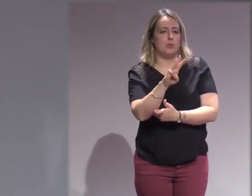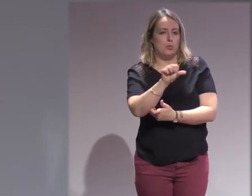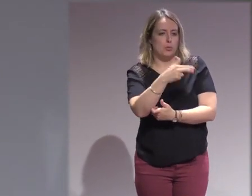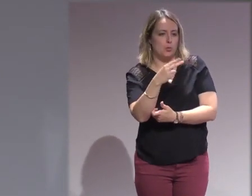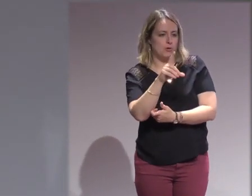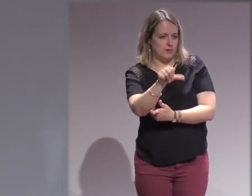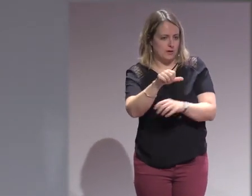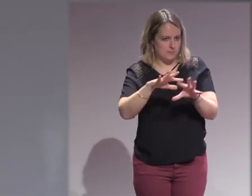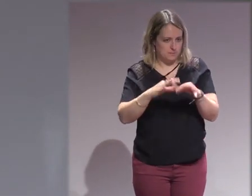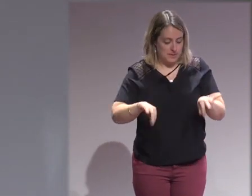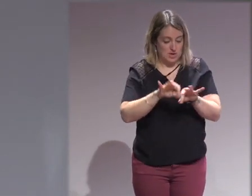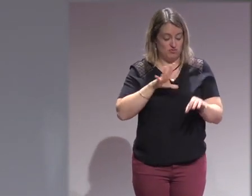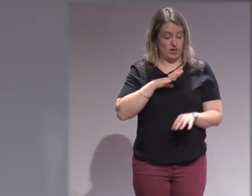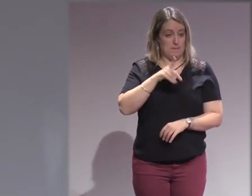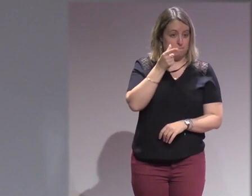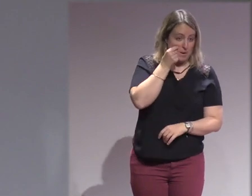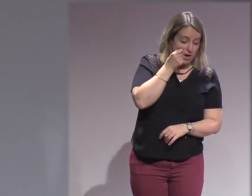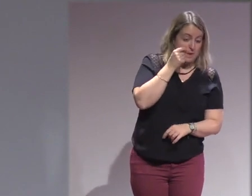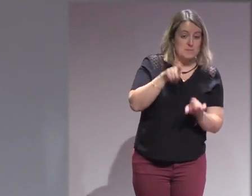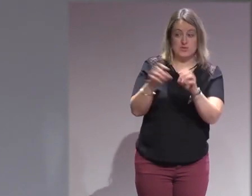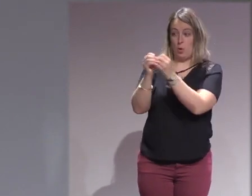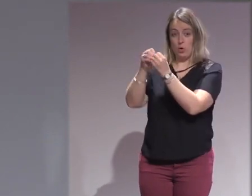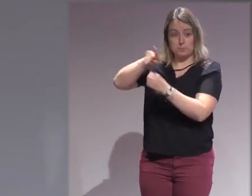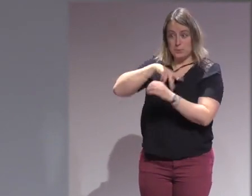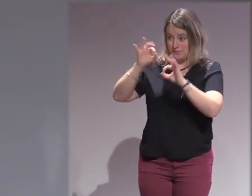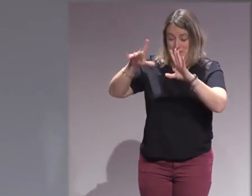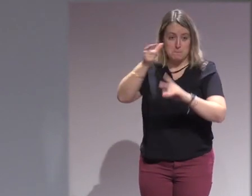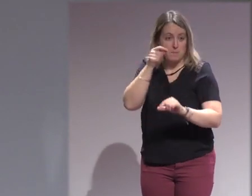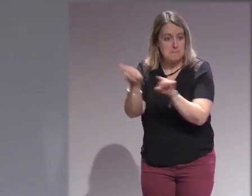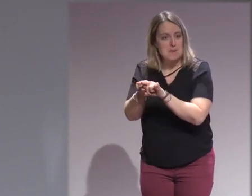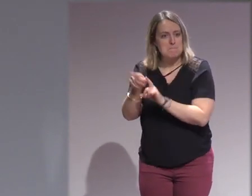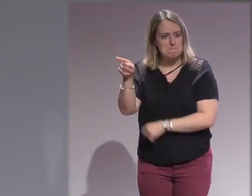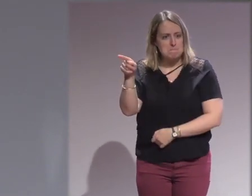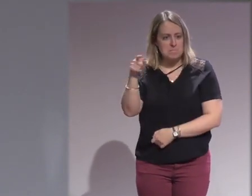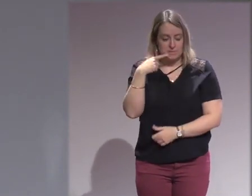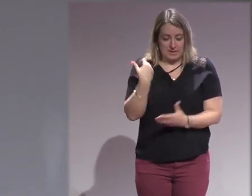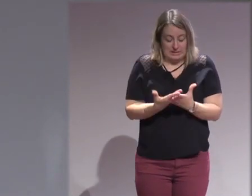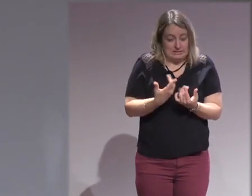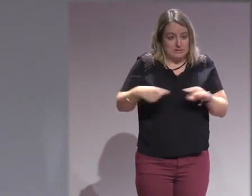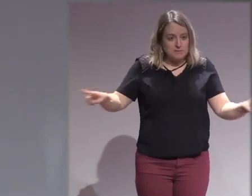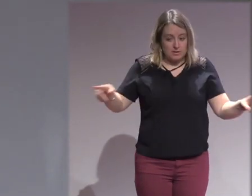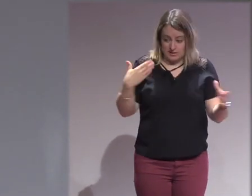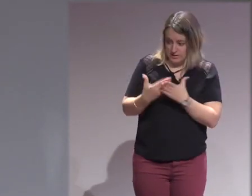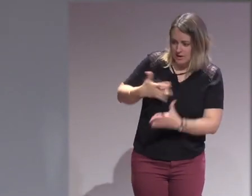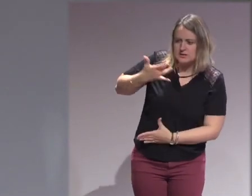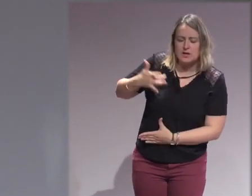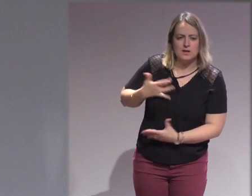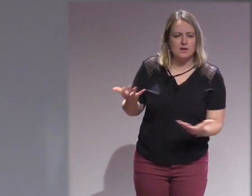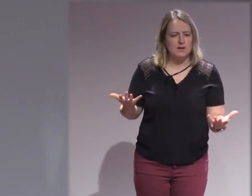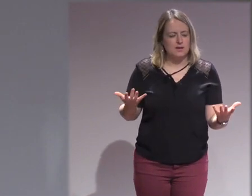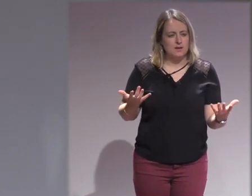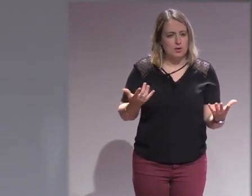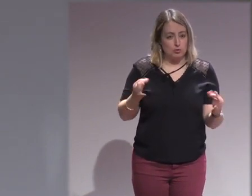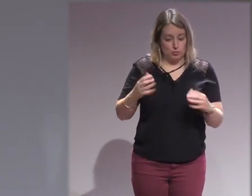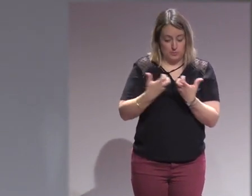appelez votre père, mais aussi tous vos oncles, papa. Et ce sont aussi des pratiques qui ont, par exemple, un intérêt, en particulier dans des pays où il y a pu avoir